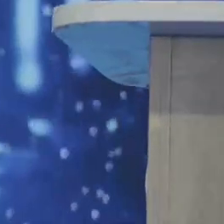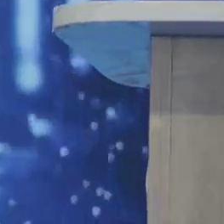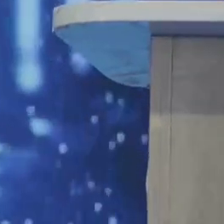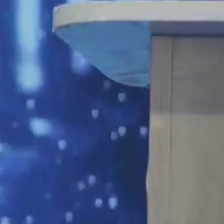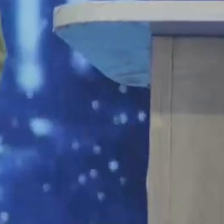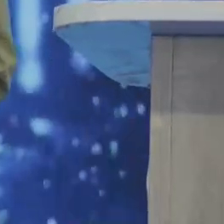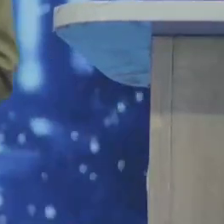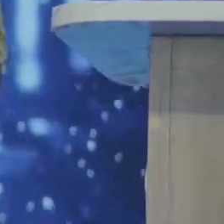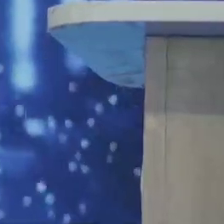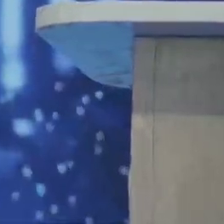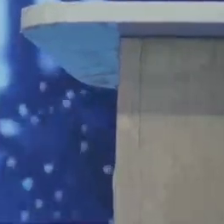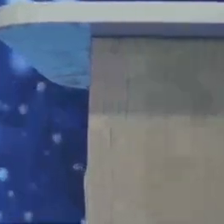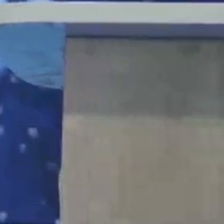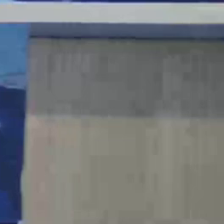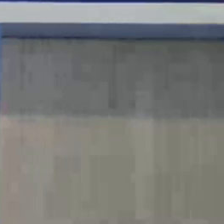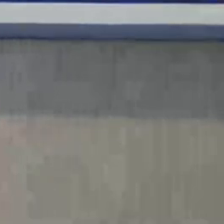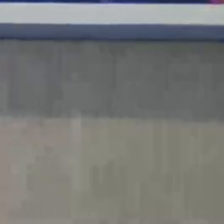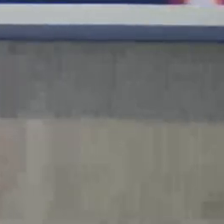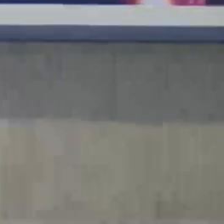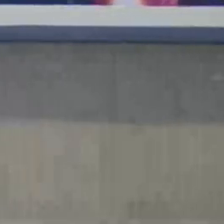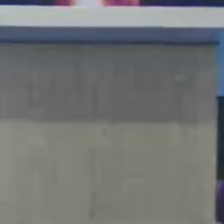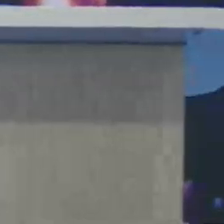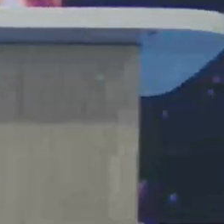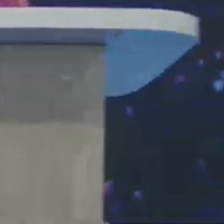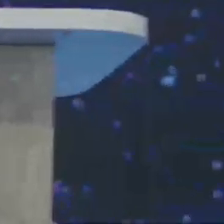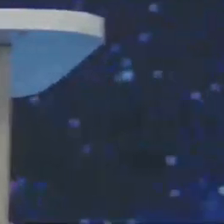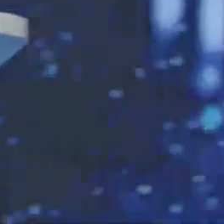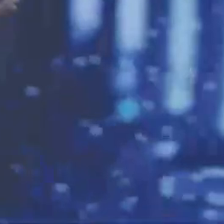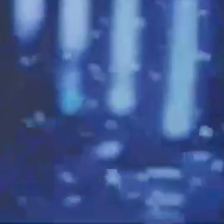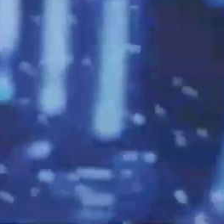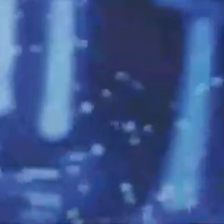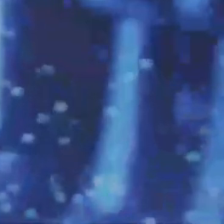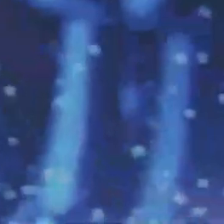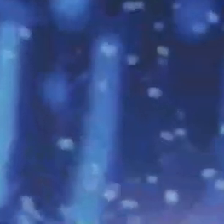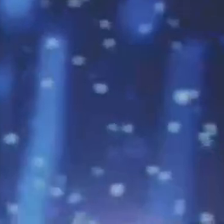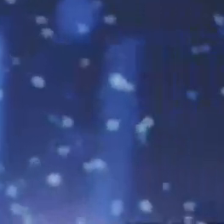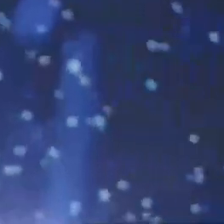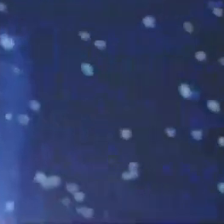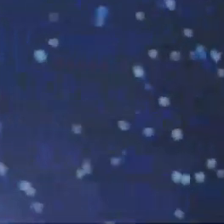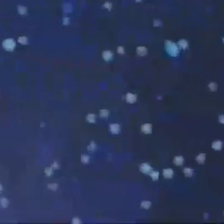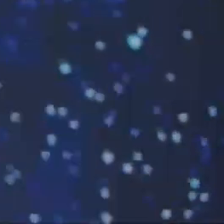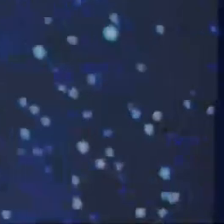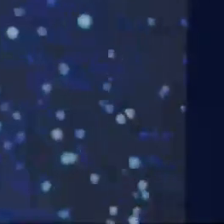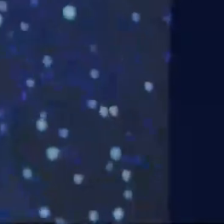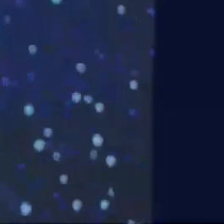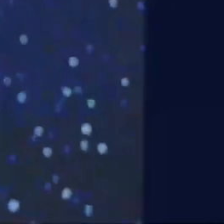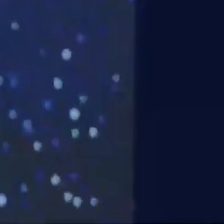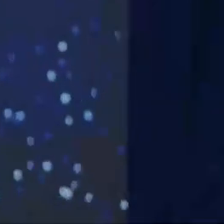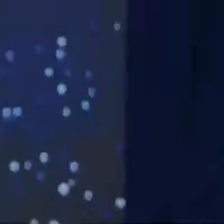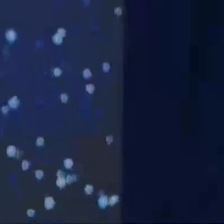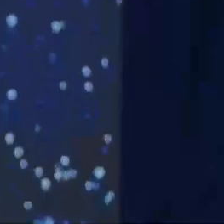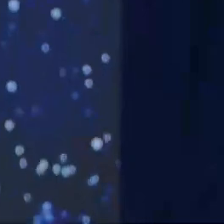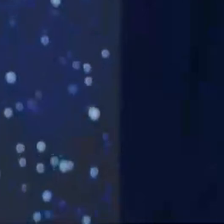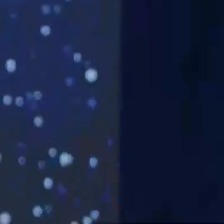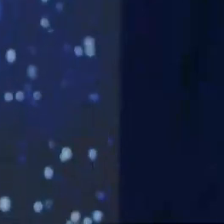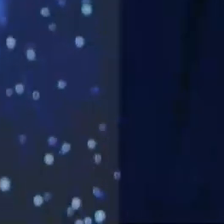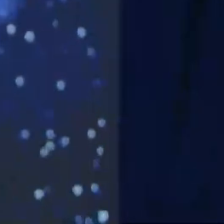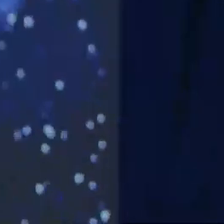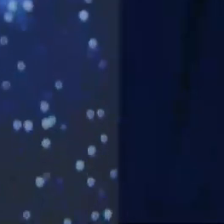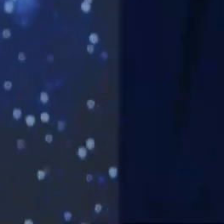le diable, sur la souillure, sur la dépravation dans le monde. Et nous rassemblons